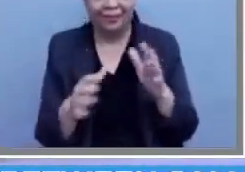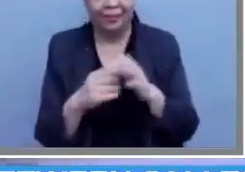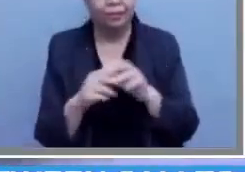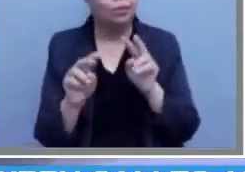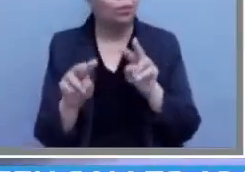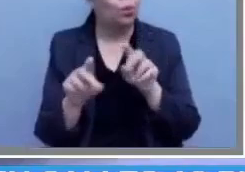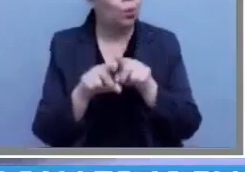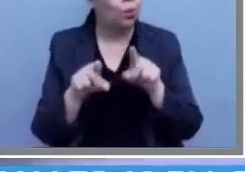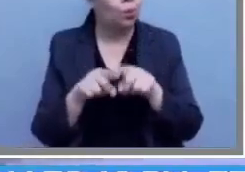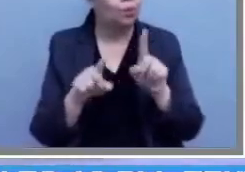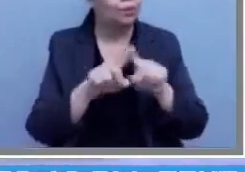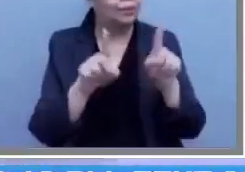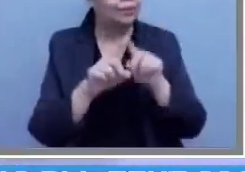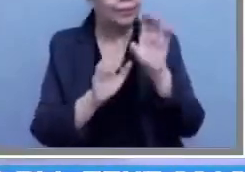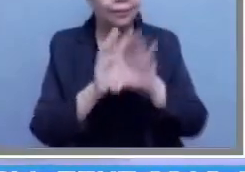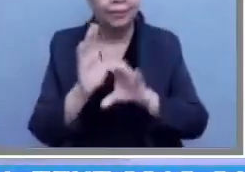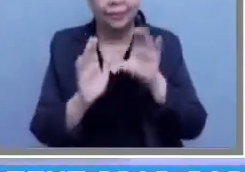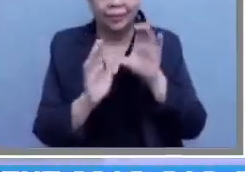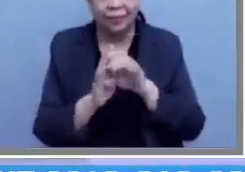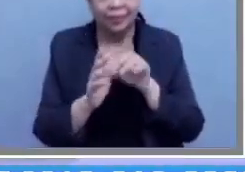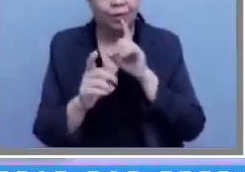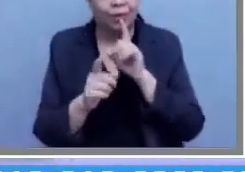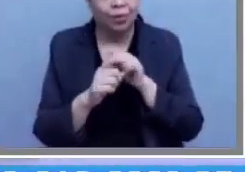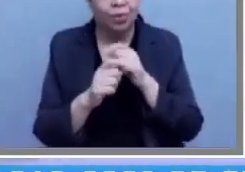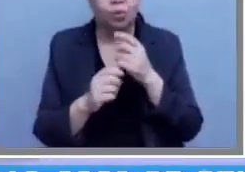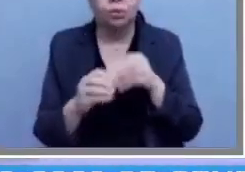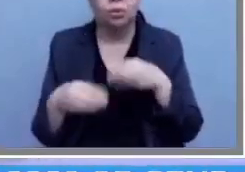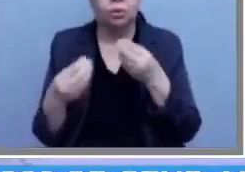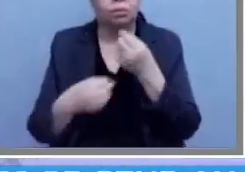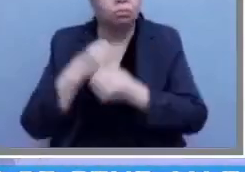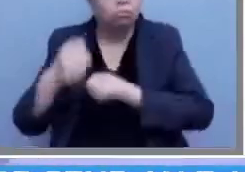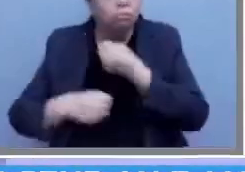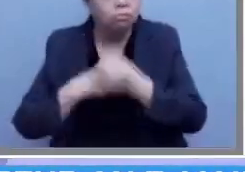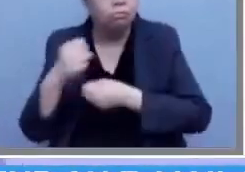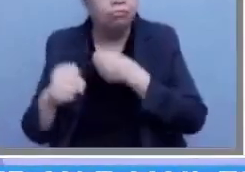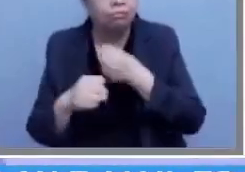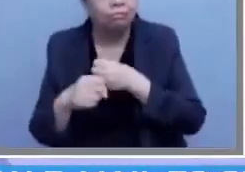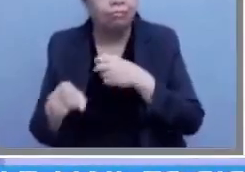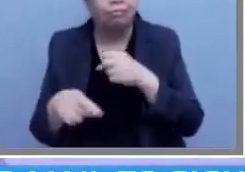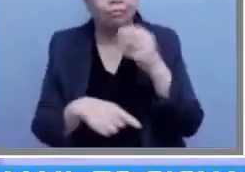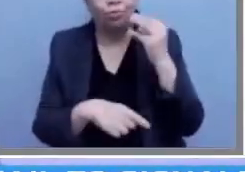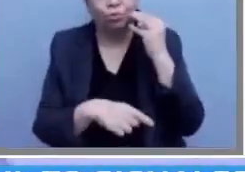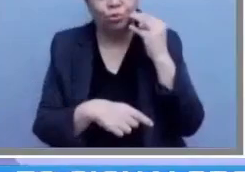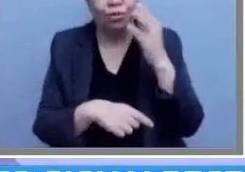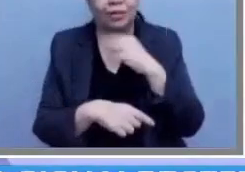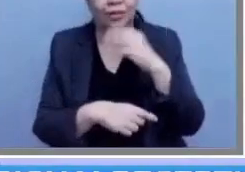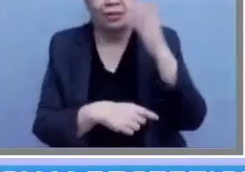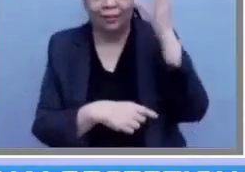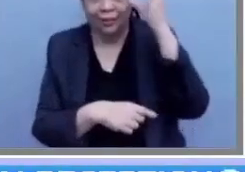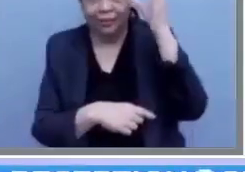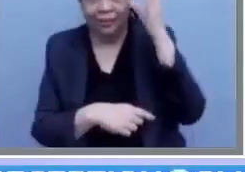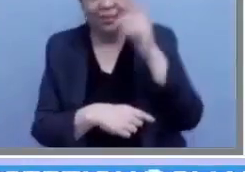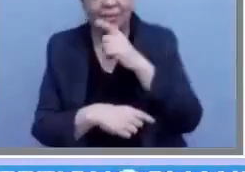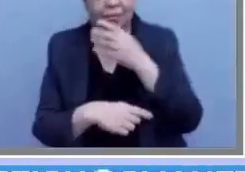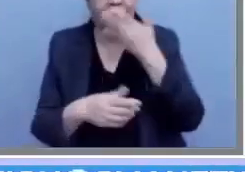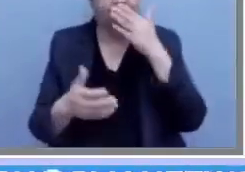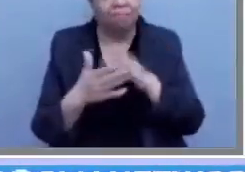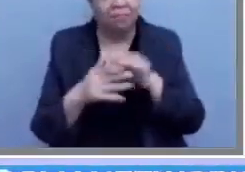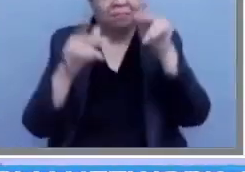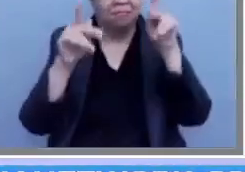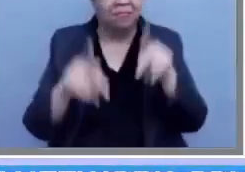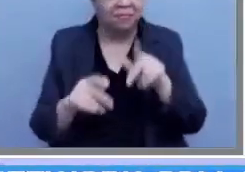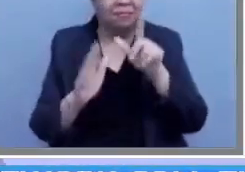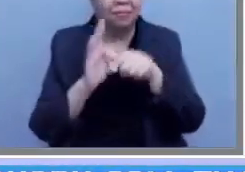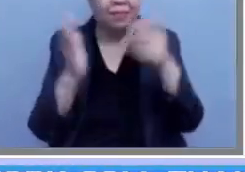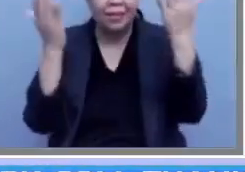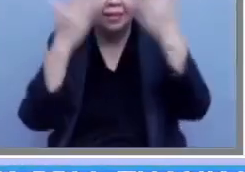iba pang karakter na magpapahirap kin Muning at card Oo nga kontra bida to the max nga naman ano at dahil mamayang gabi na nga